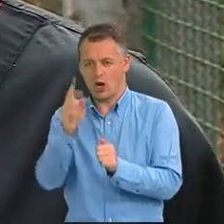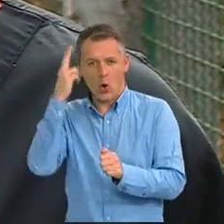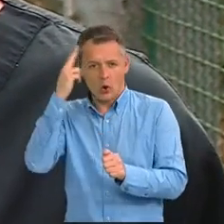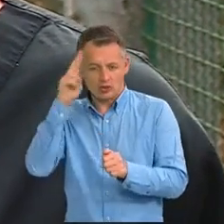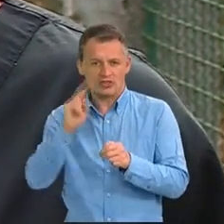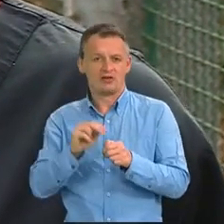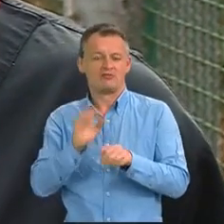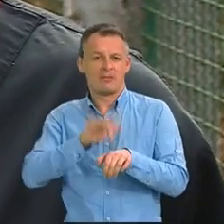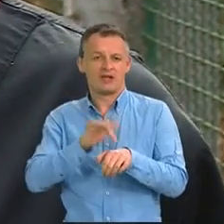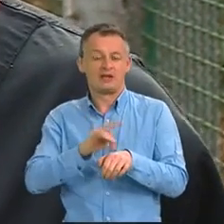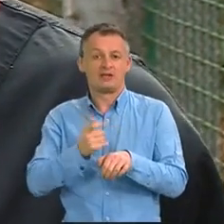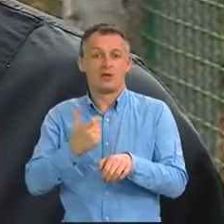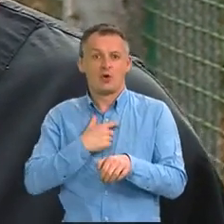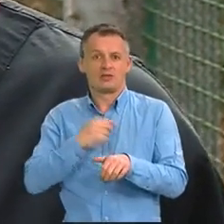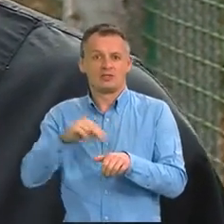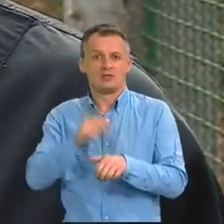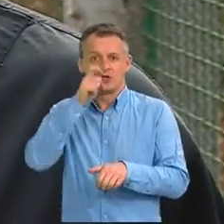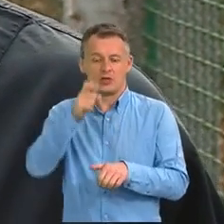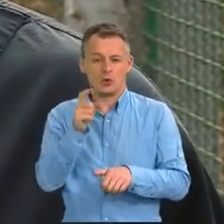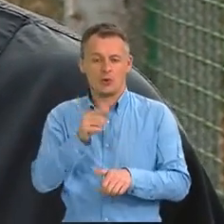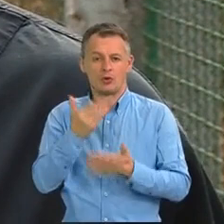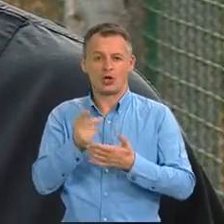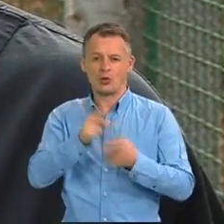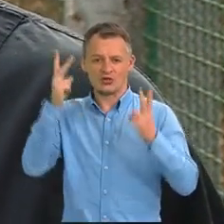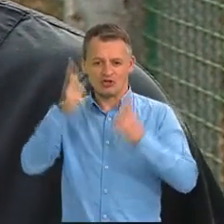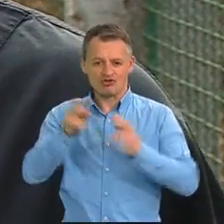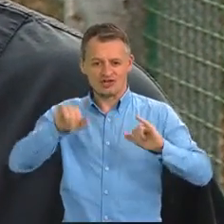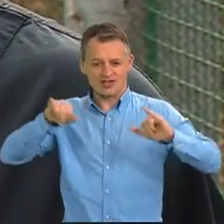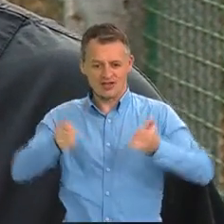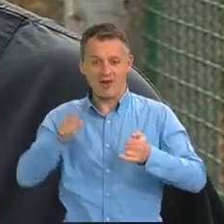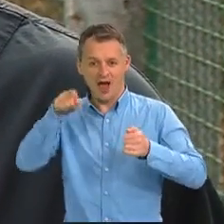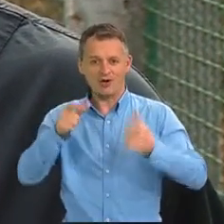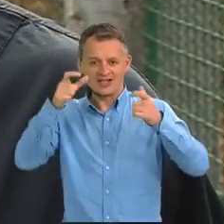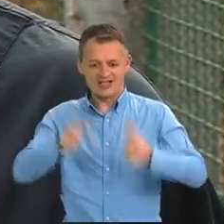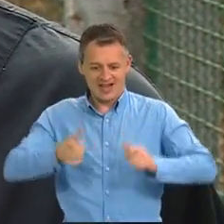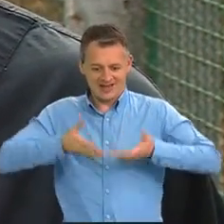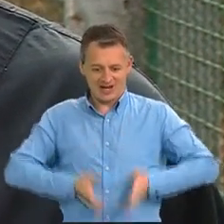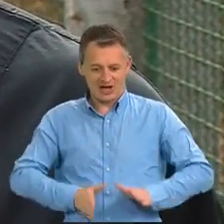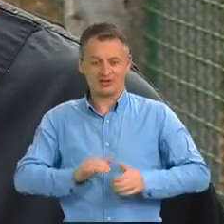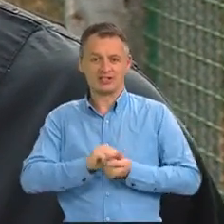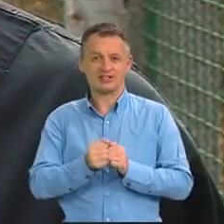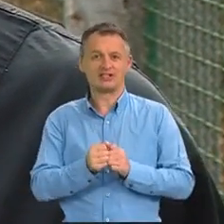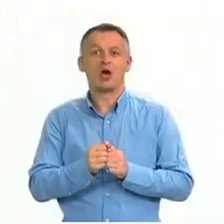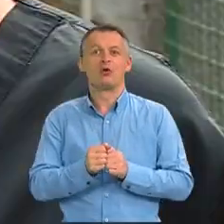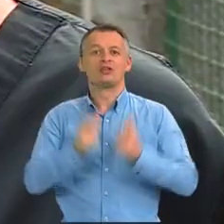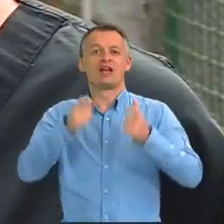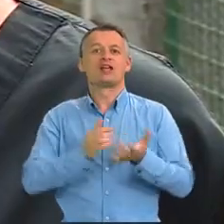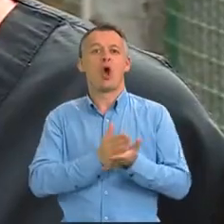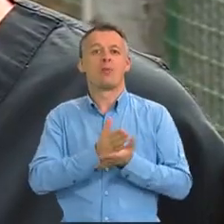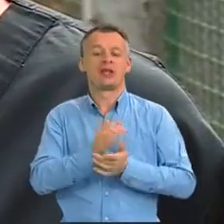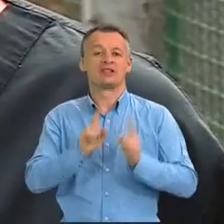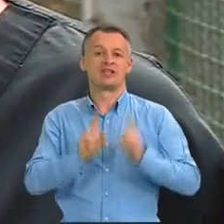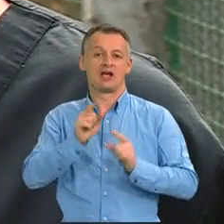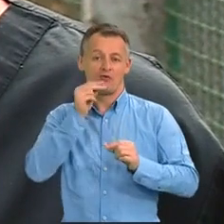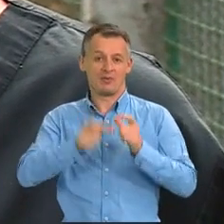mai multe ori se poate face rău pentru că nu înțelege ceea ce se întâmplă în sala de naștere sau în sala de operație dacă este vorba de cezarian. Eu cred